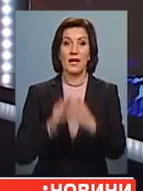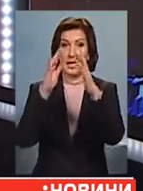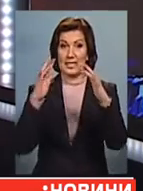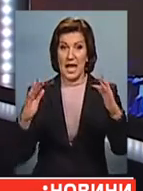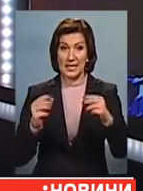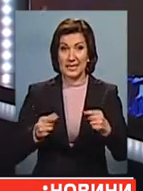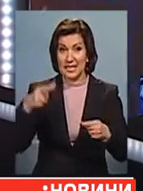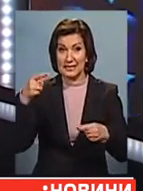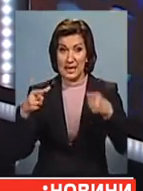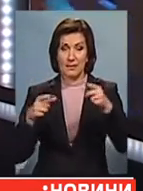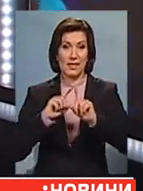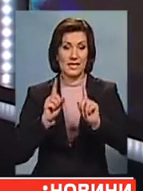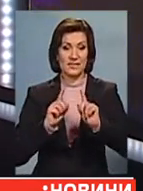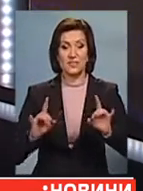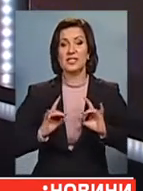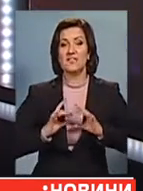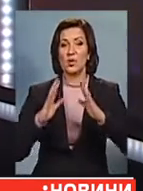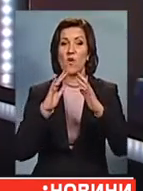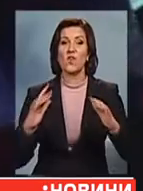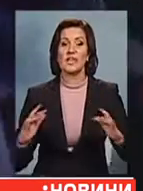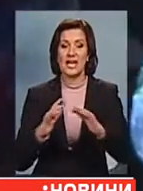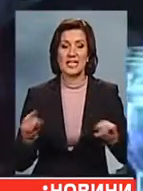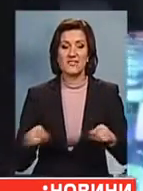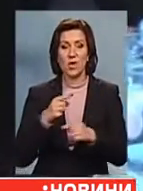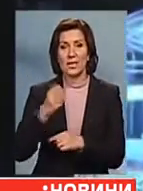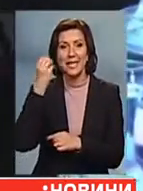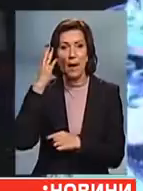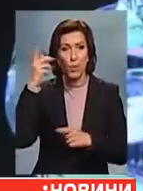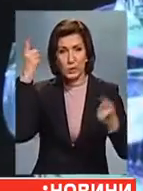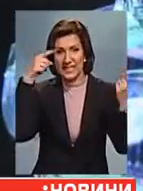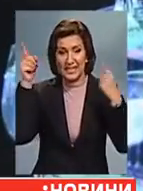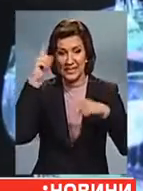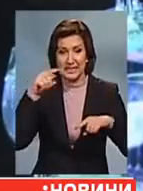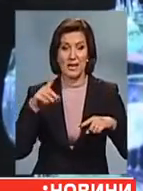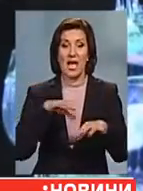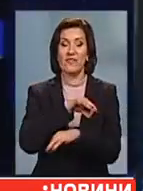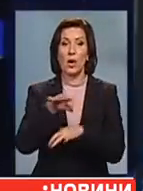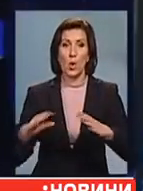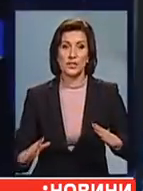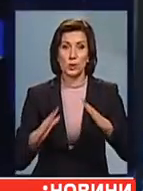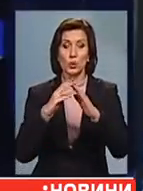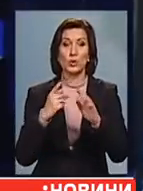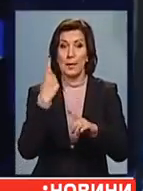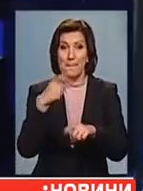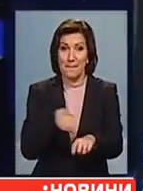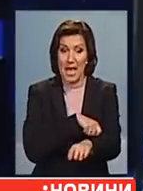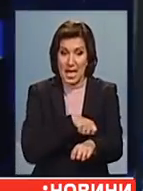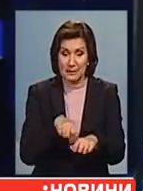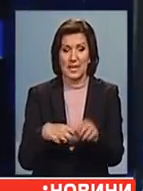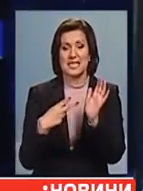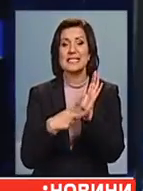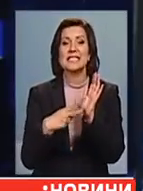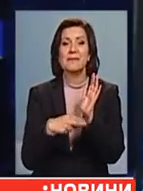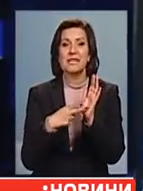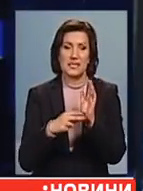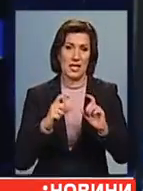Ялинка з келихів. Незвичне святкове дерево створили японські дизайнери. На конструкцію заввишки понад метр пішло 7